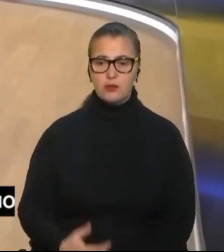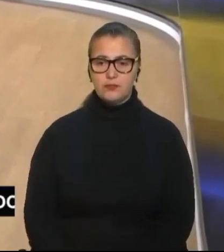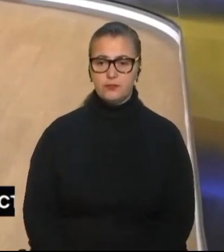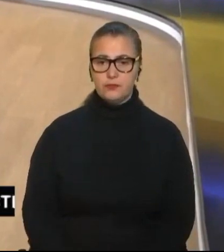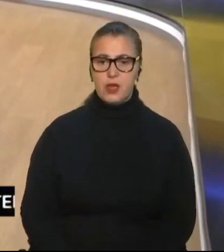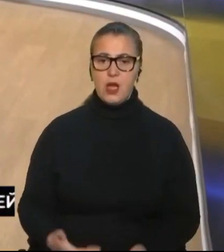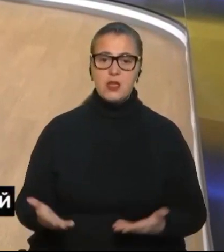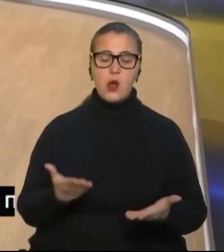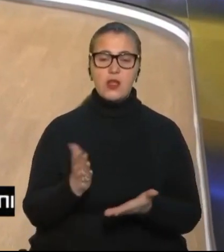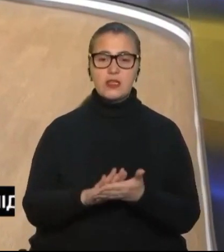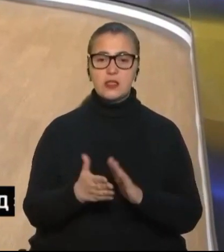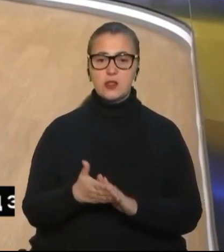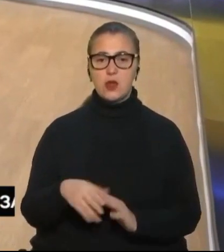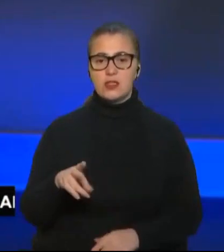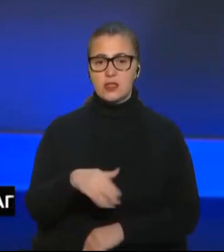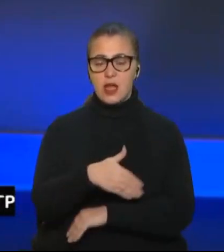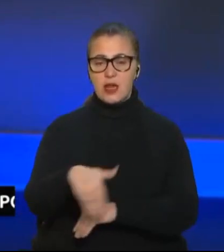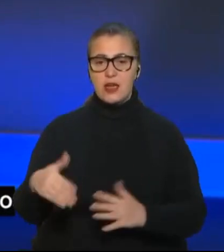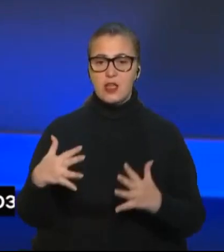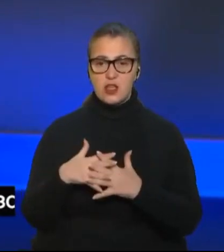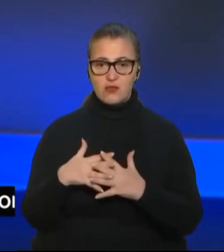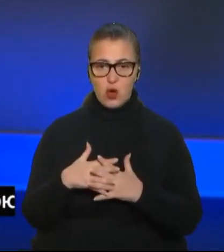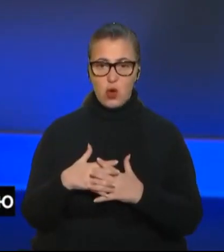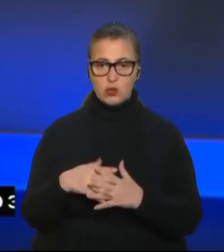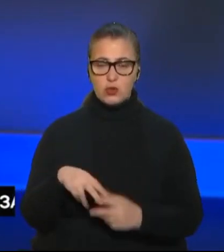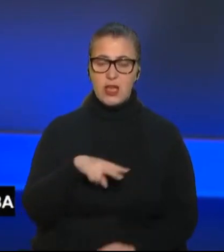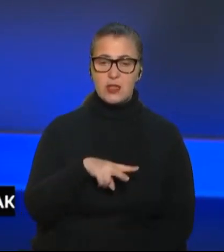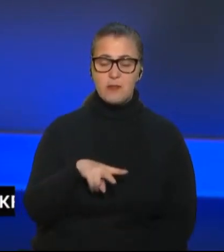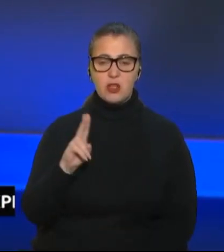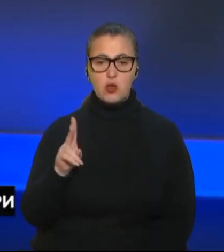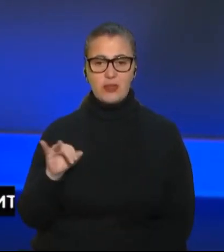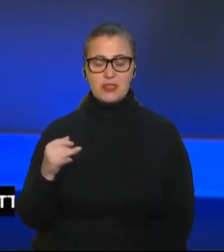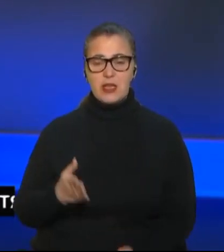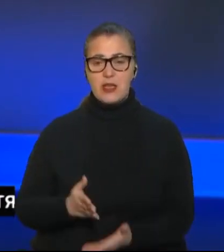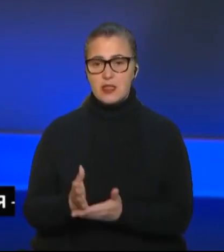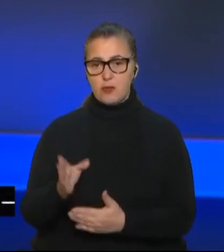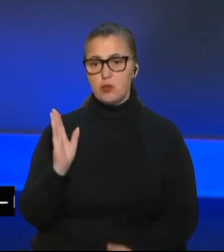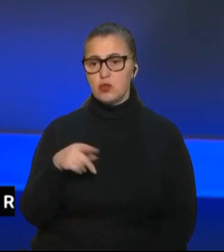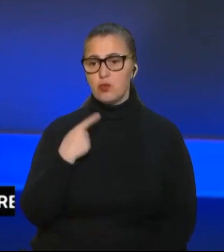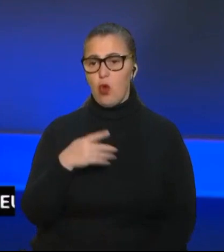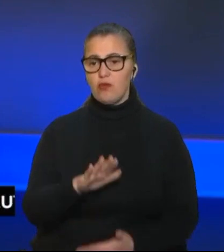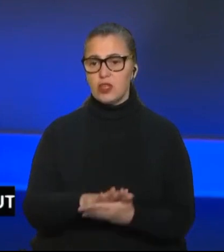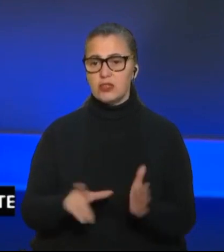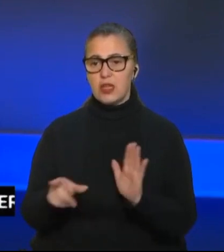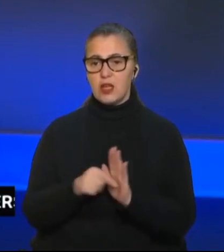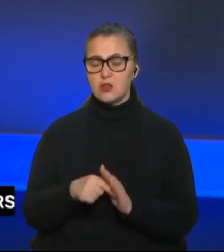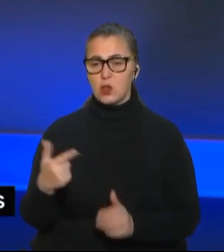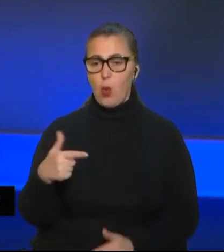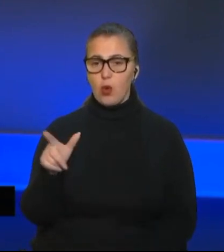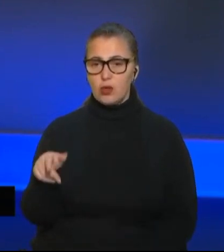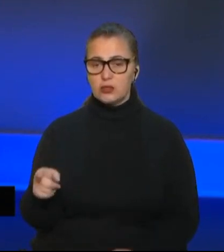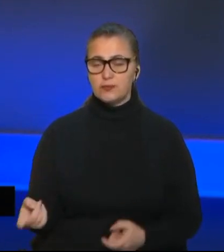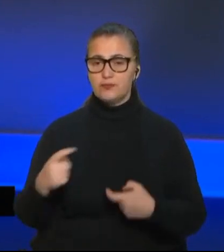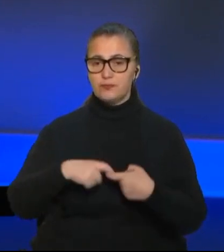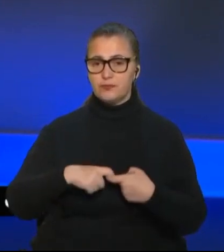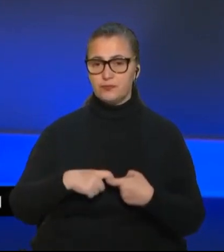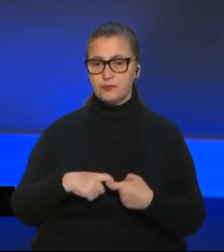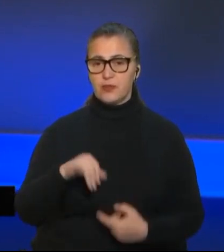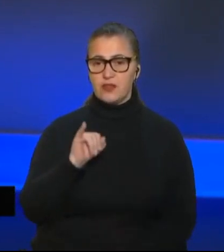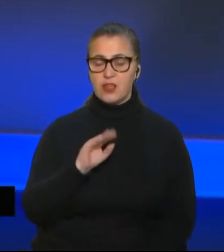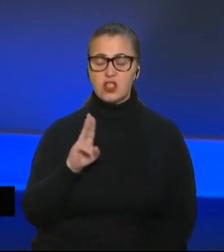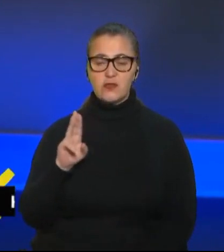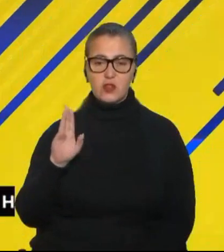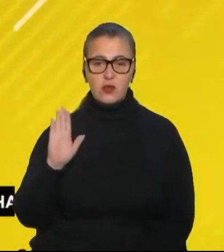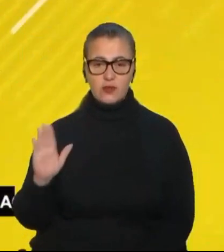А ось якою є ситуація на лінії фронту, зокрема на Лимано-Куп'янському напрямку, будемо говорити далі із наступним гостем. До розмови доєднується Іван Шевцов,